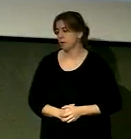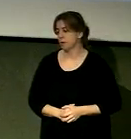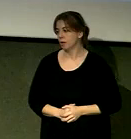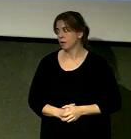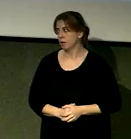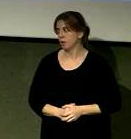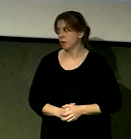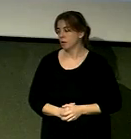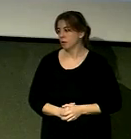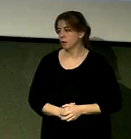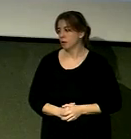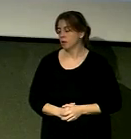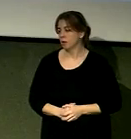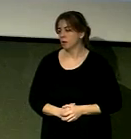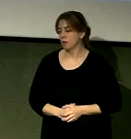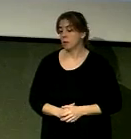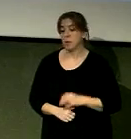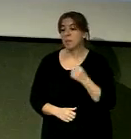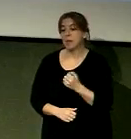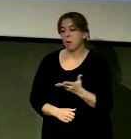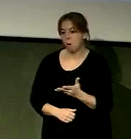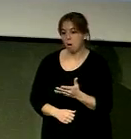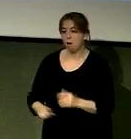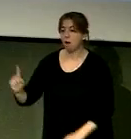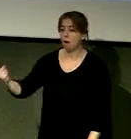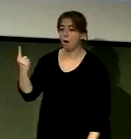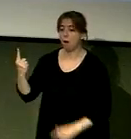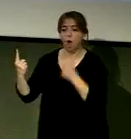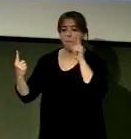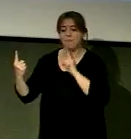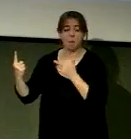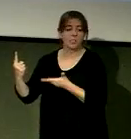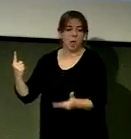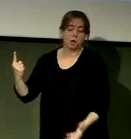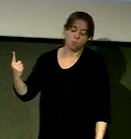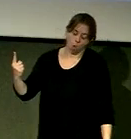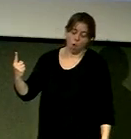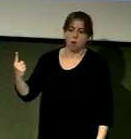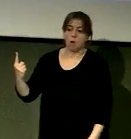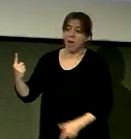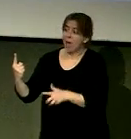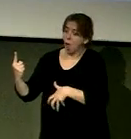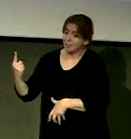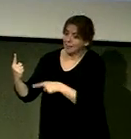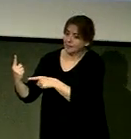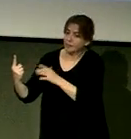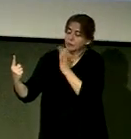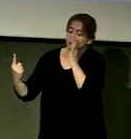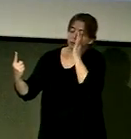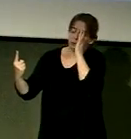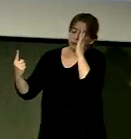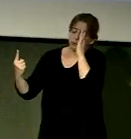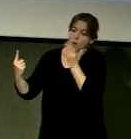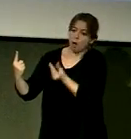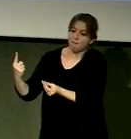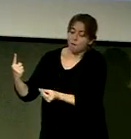Et quand en plus la vie d'un enfant est en question, alors là, en général, le soignant, il est profondément